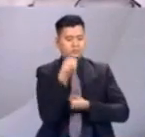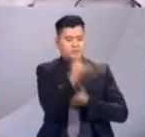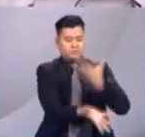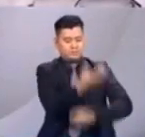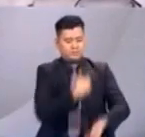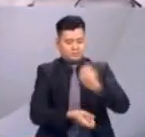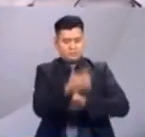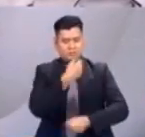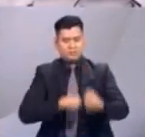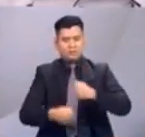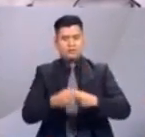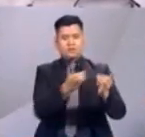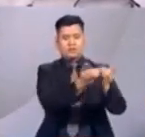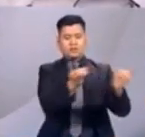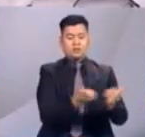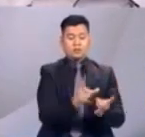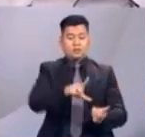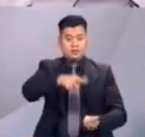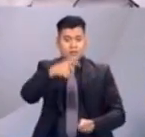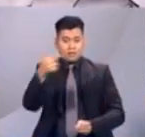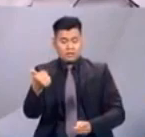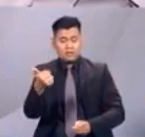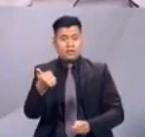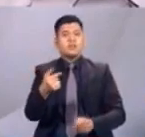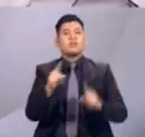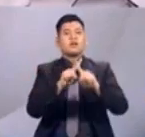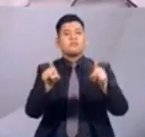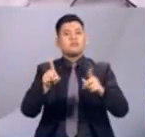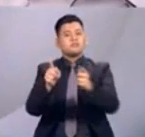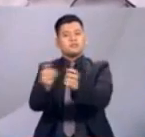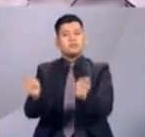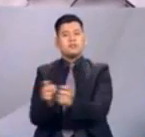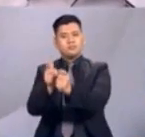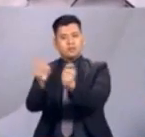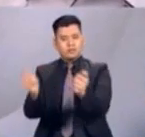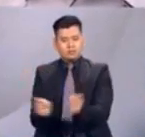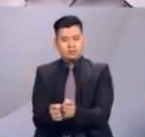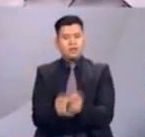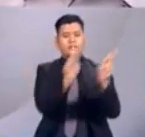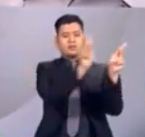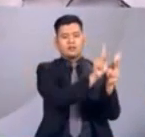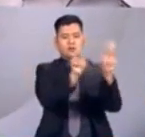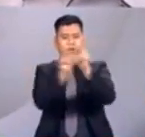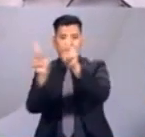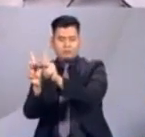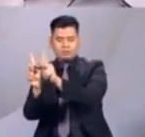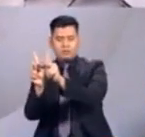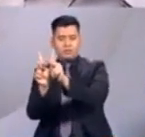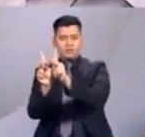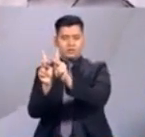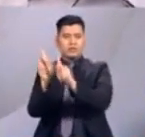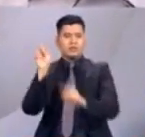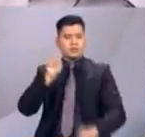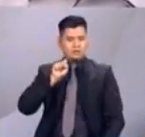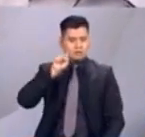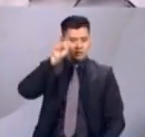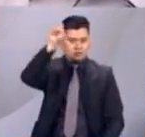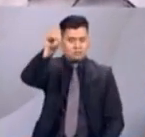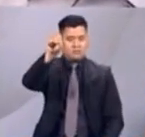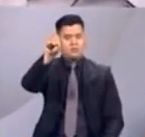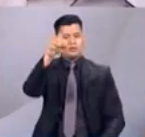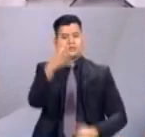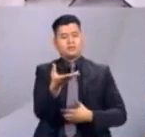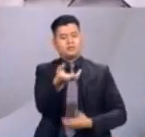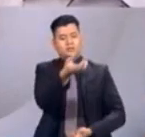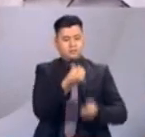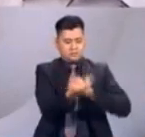di daerah lain Bekasi di Pedurenan tapi di kawasan kawasan perkampungan nelayan yang lain gini bersama pesawat kita akan gunakan dana